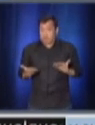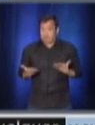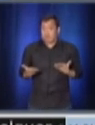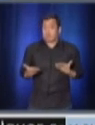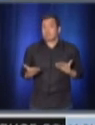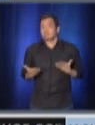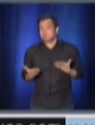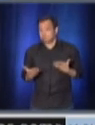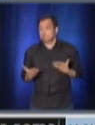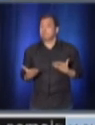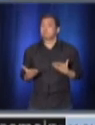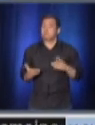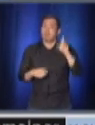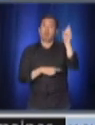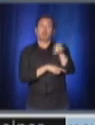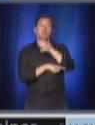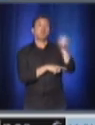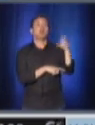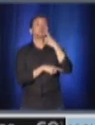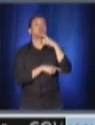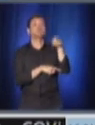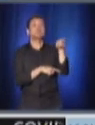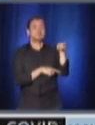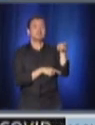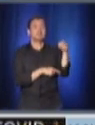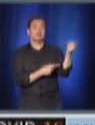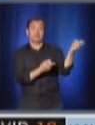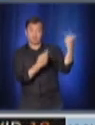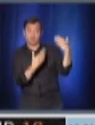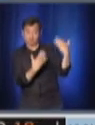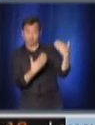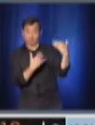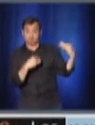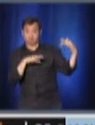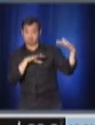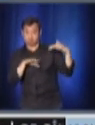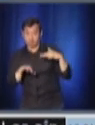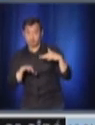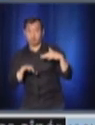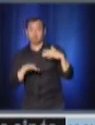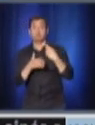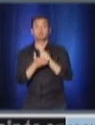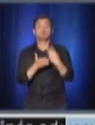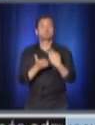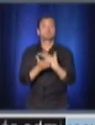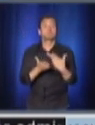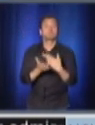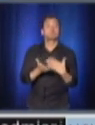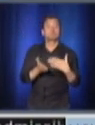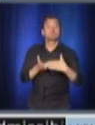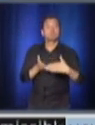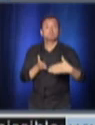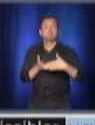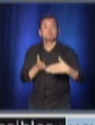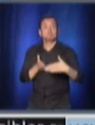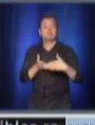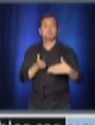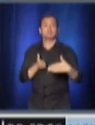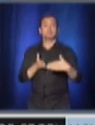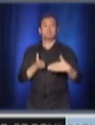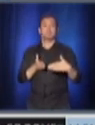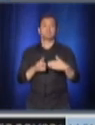plus de gens de la Croix-Rouge, il faut penser aussi que d'ici quelques semaines, les premiers